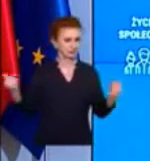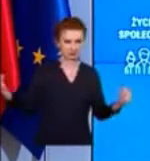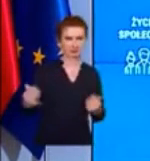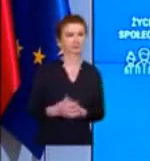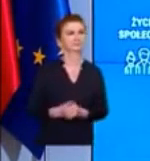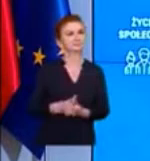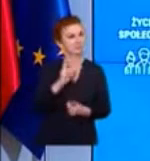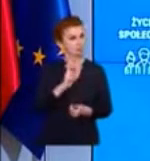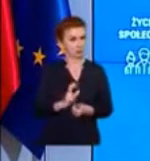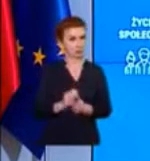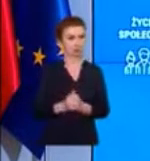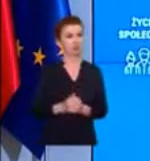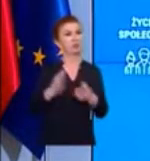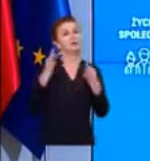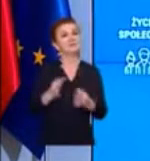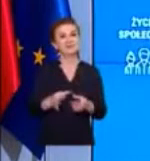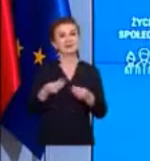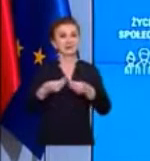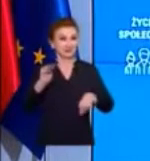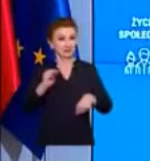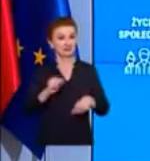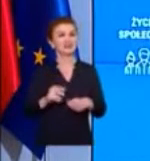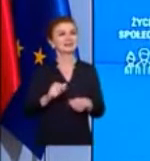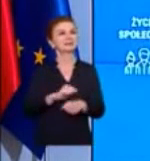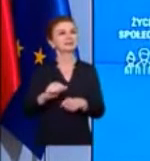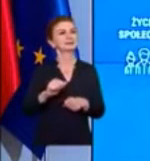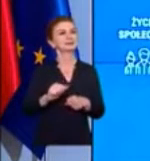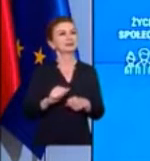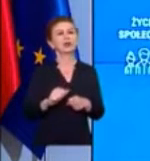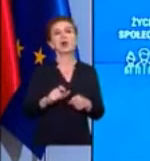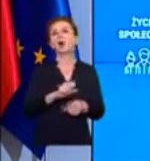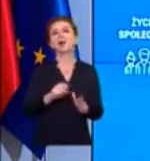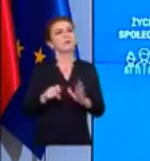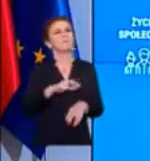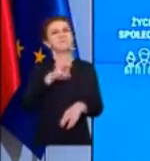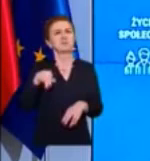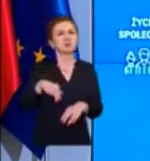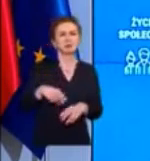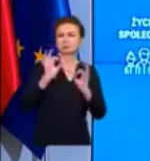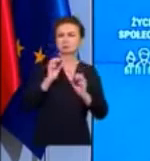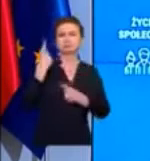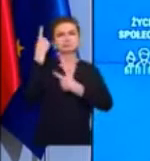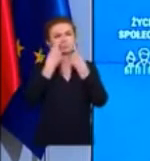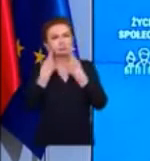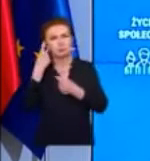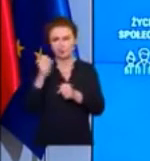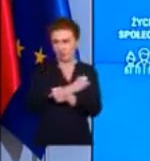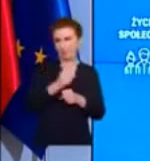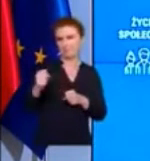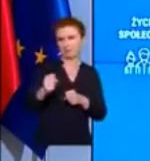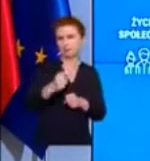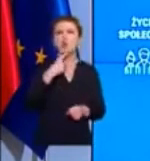Teraz znacznie więcej zależy od naszego trzeźwego osądu, od naszych decyzji,